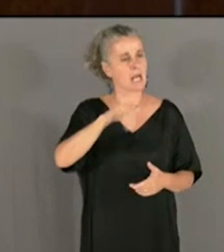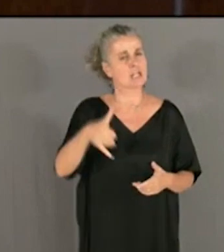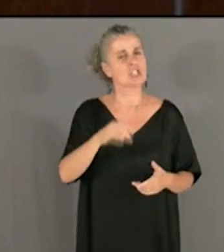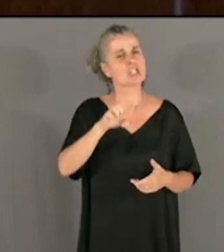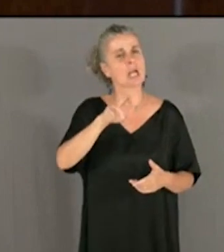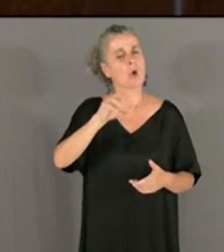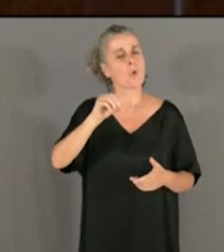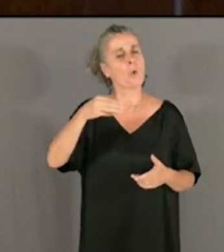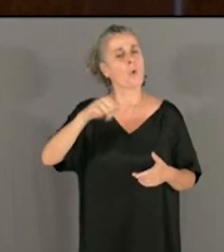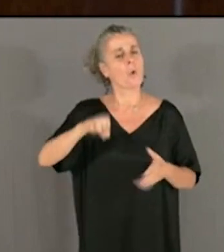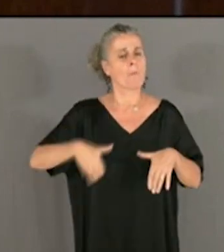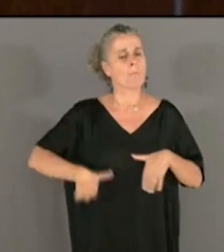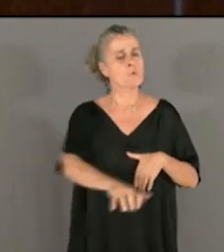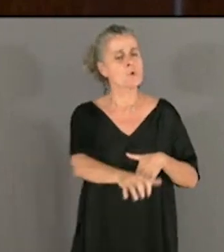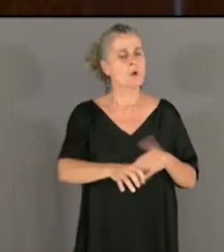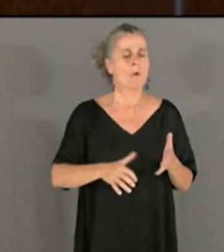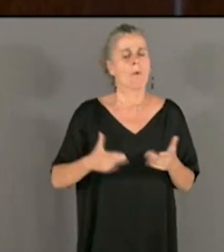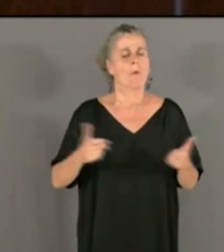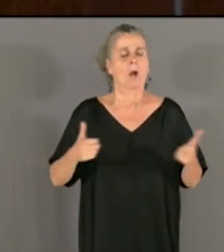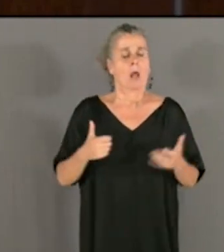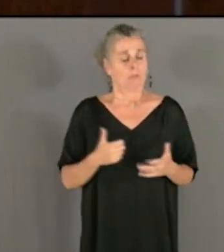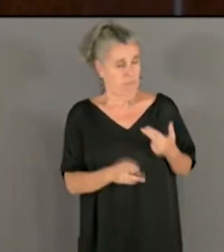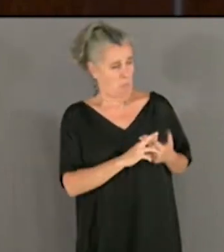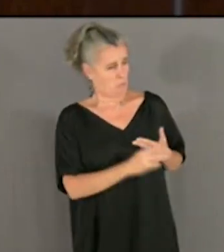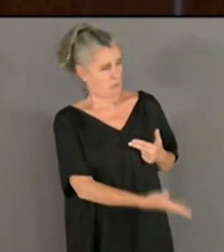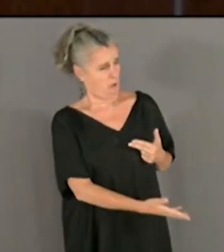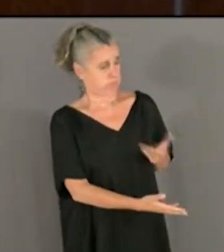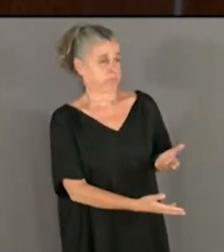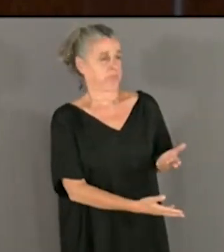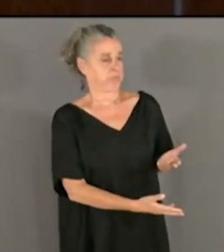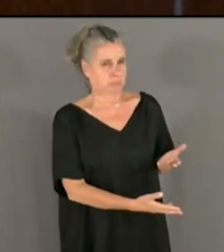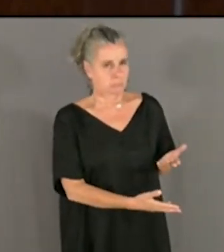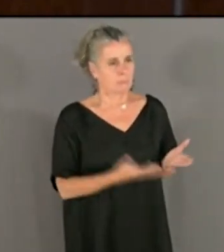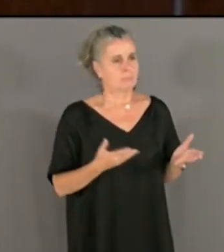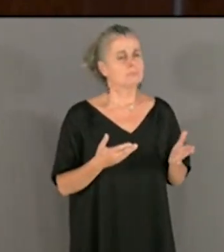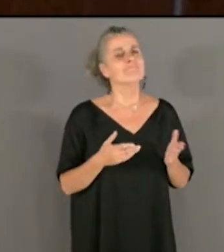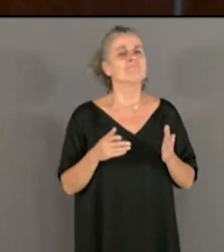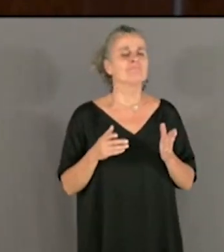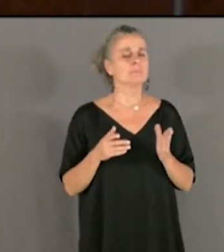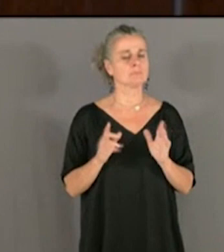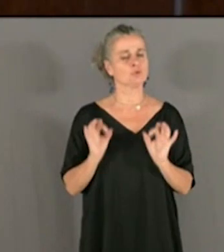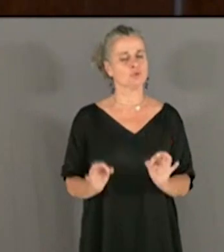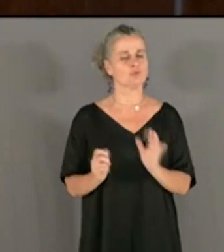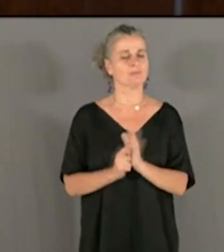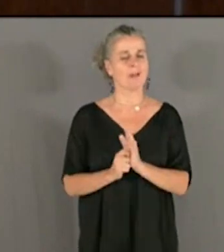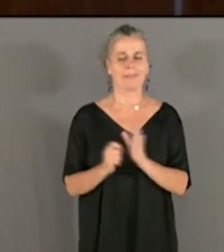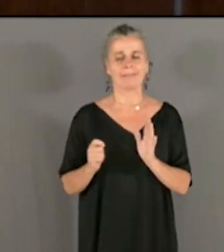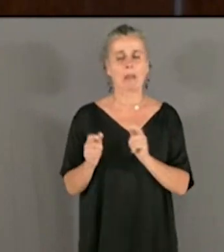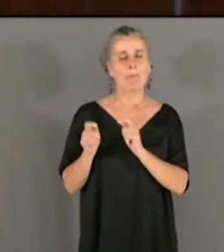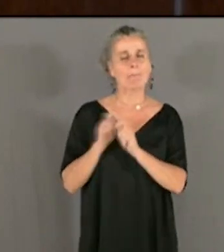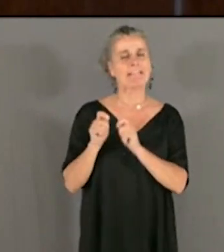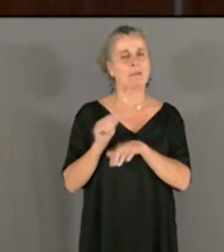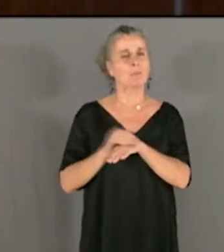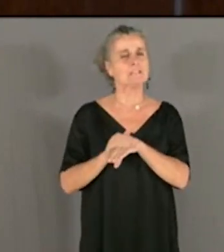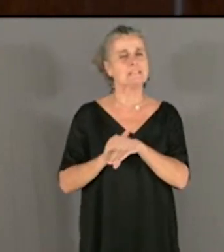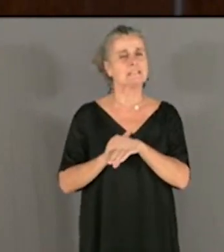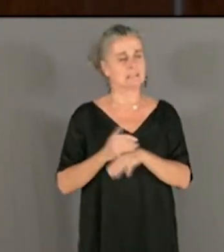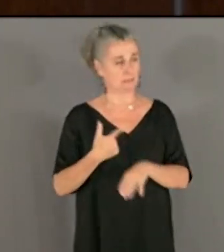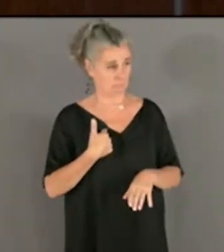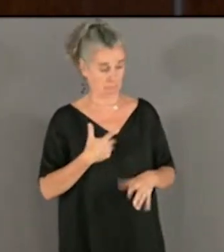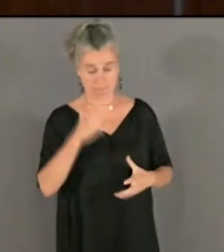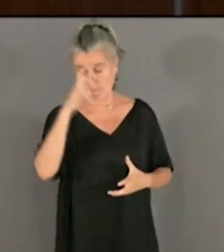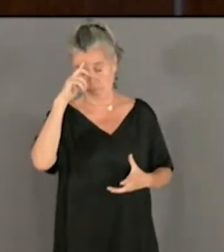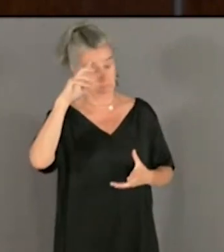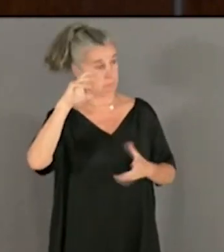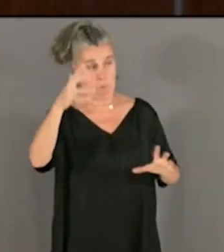où avait lieu à ce moment-là un véritable meeting politique, ce qui m'avait conduit à sortir de mes